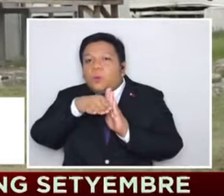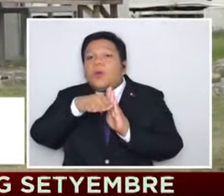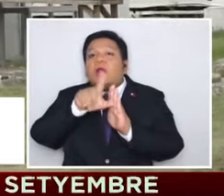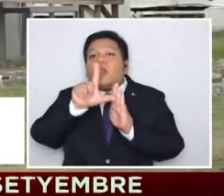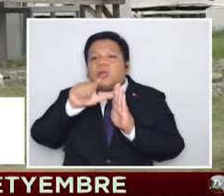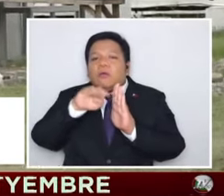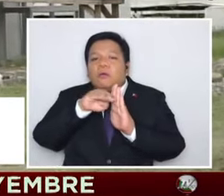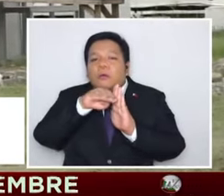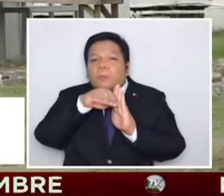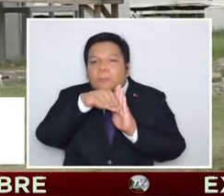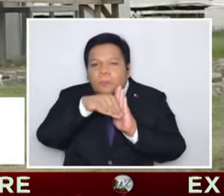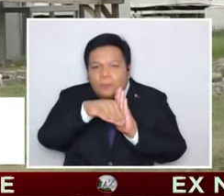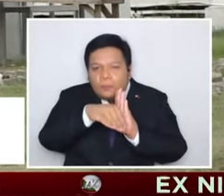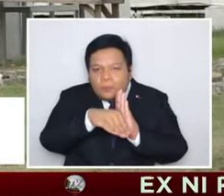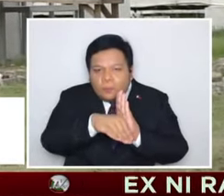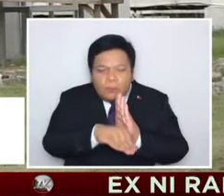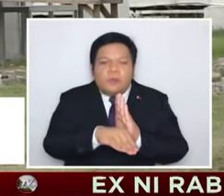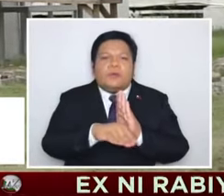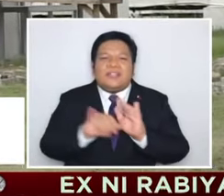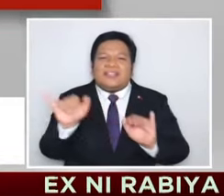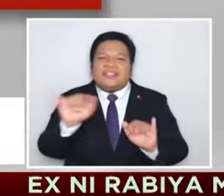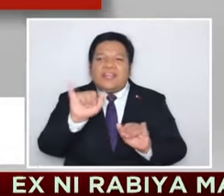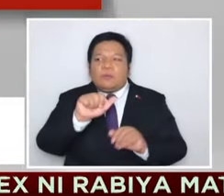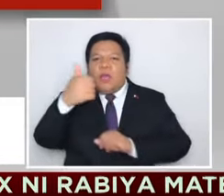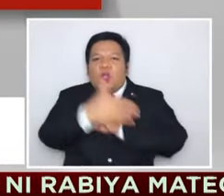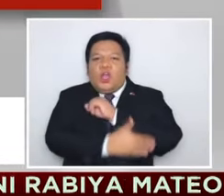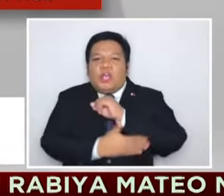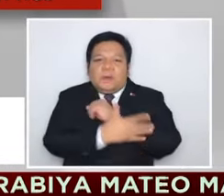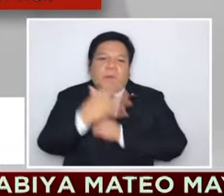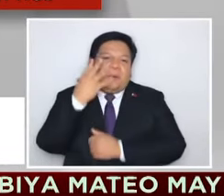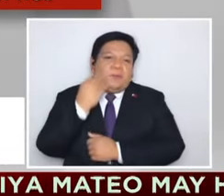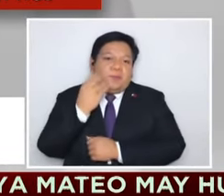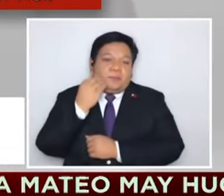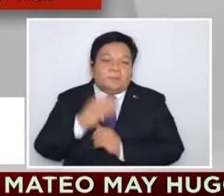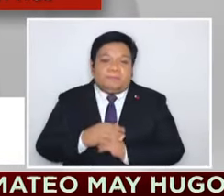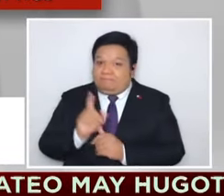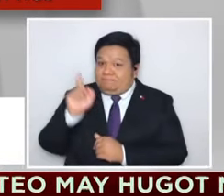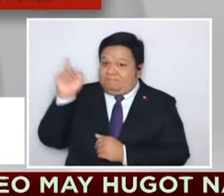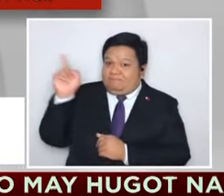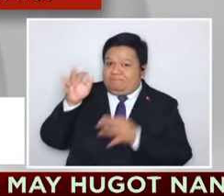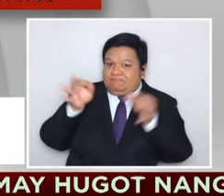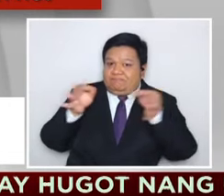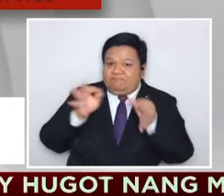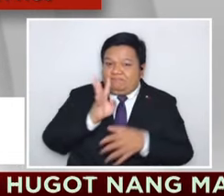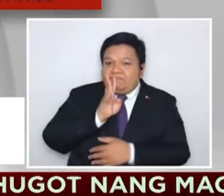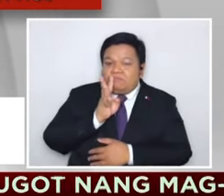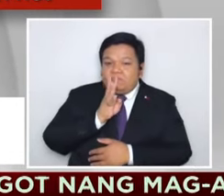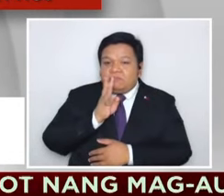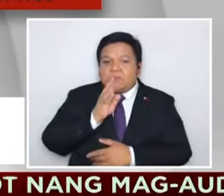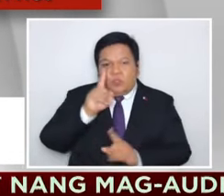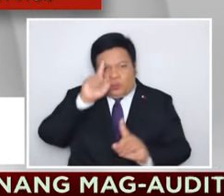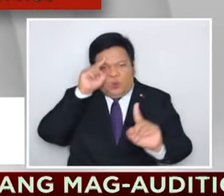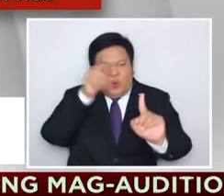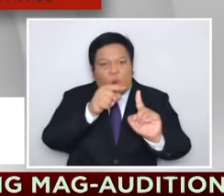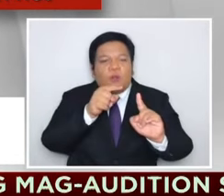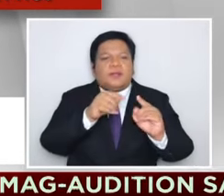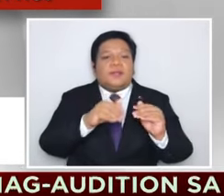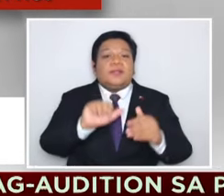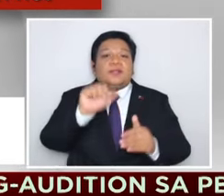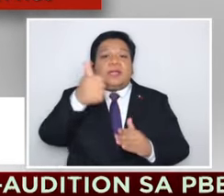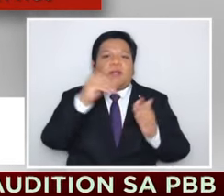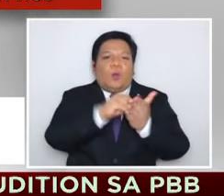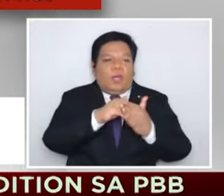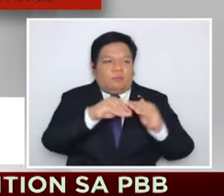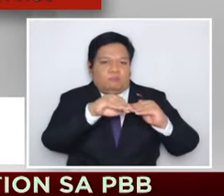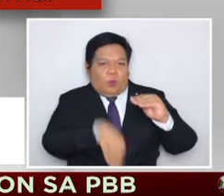mapapababa gaya na lang ng karanasan ng ibang bansa. Definitely, sa ngayon, kailangan i-target natin below 10,000 muna. We saw that it is